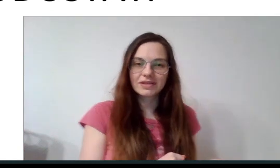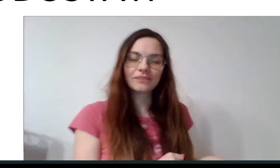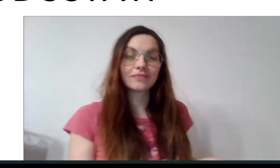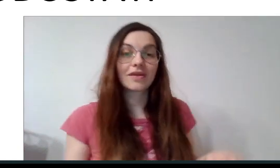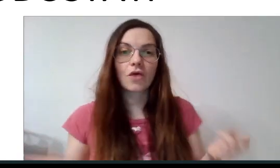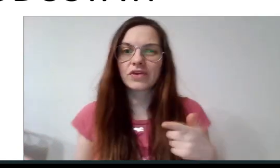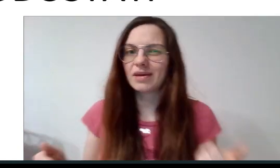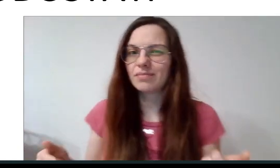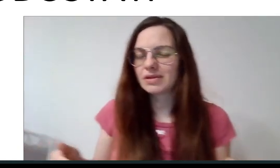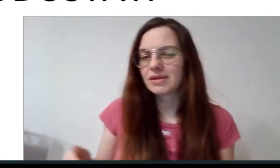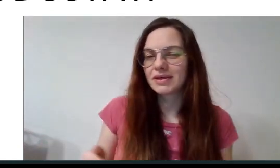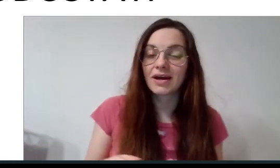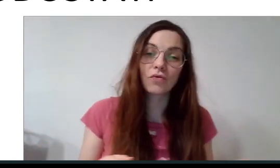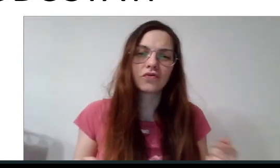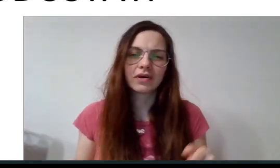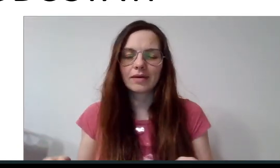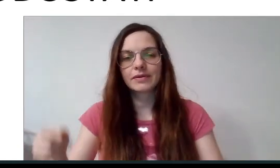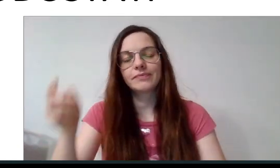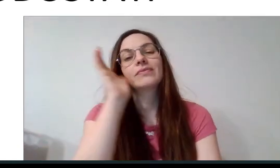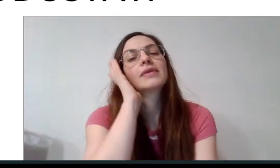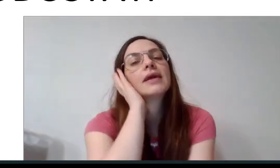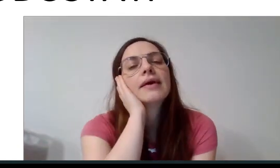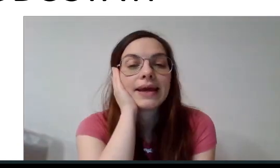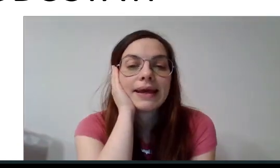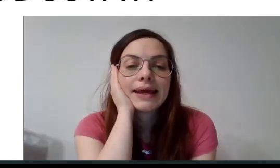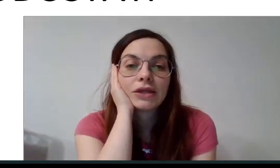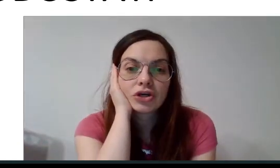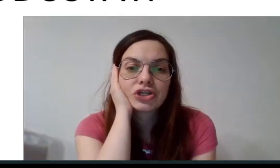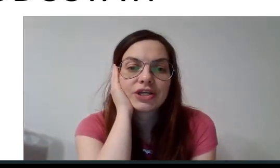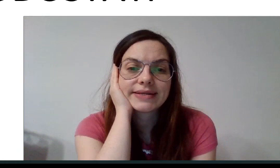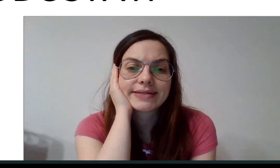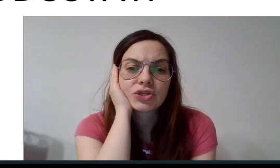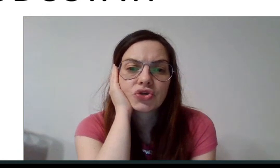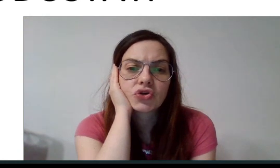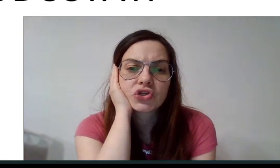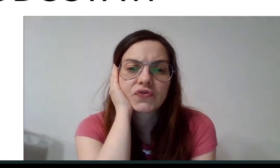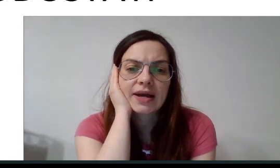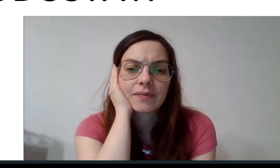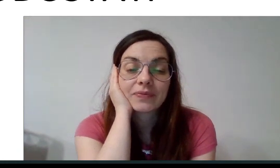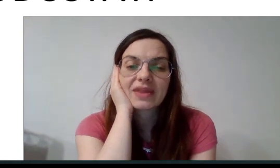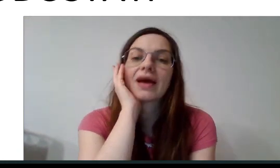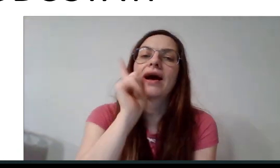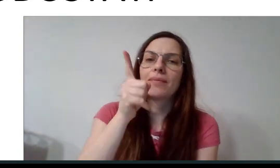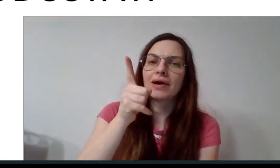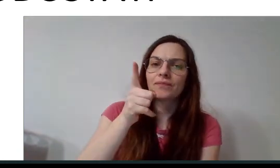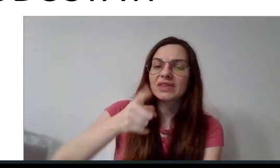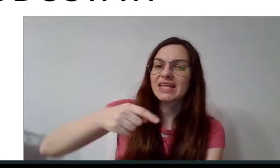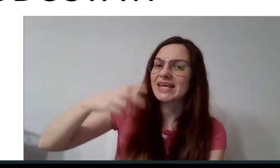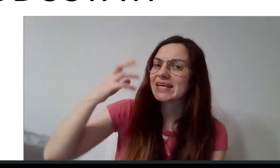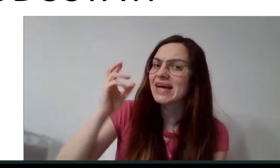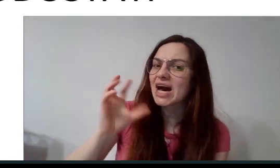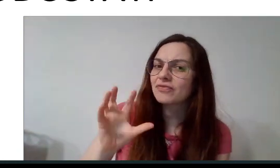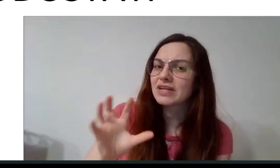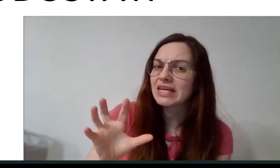Odustati. Aufgeben. Aufgeben. Deutsch ist so schwer, aber